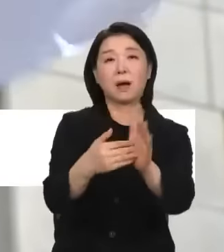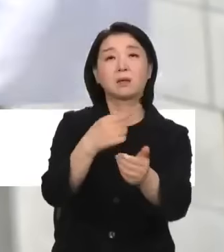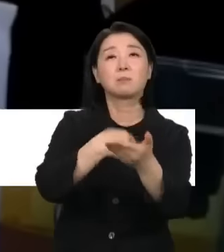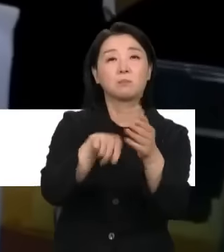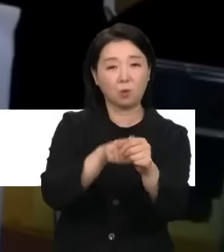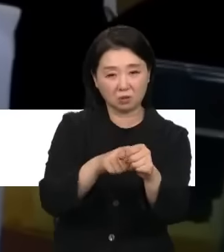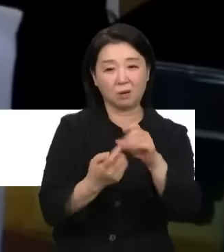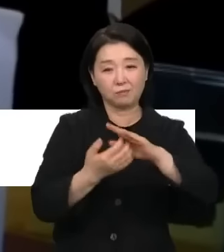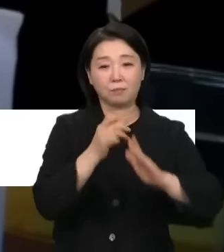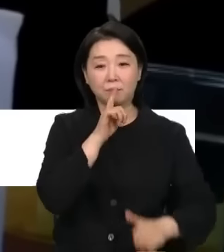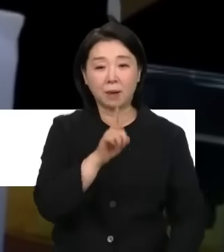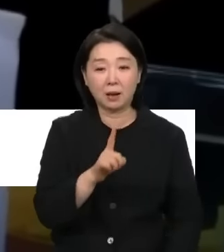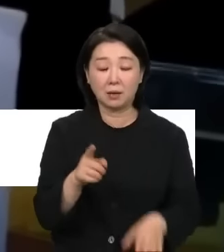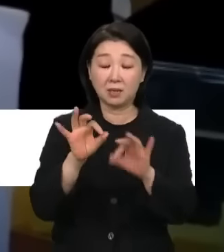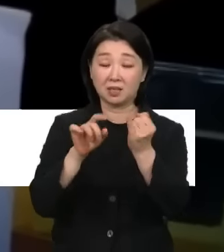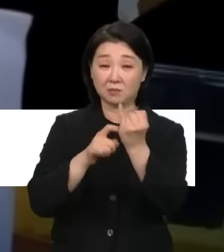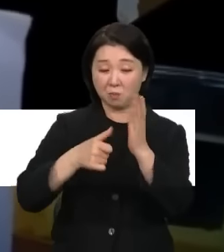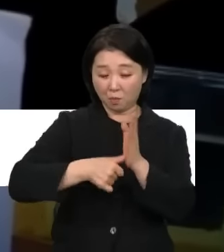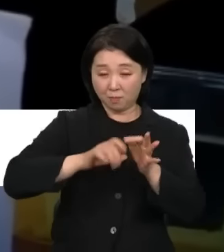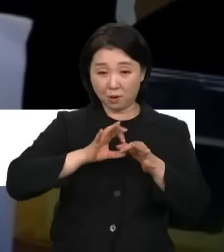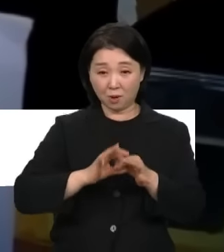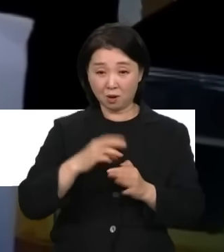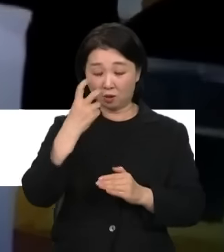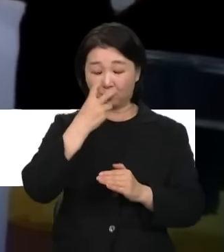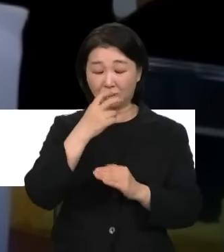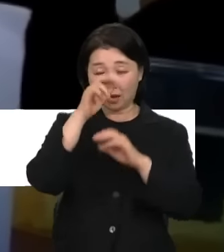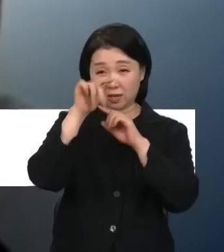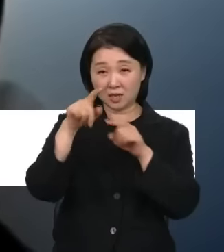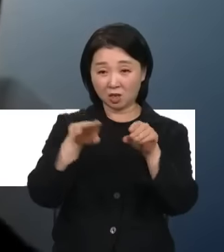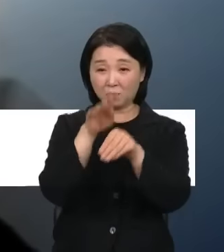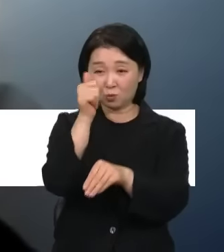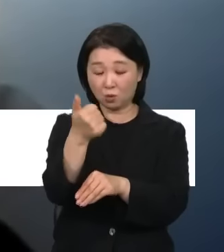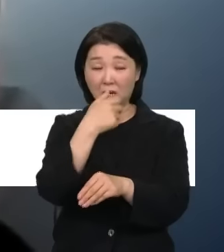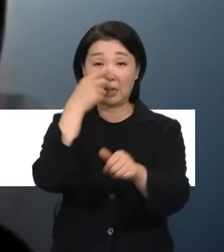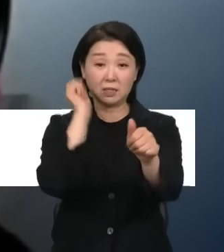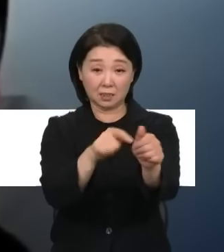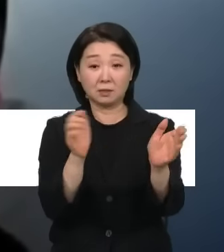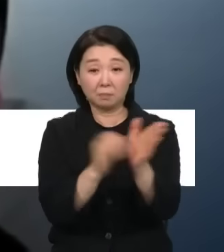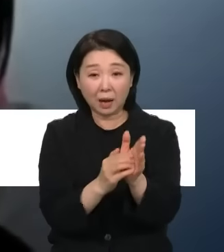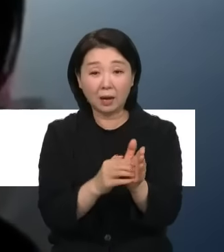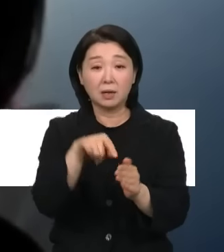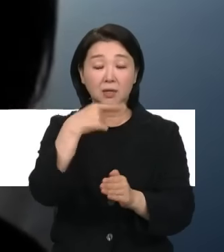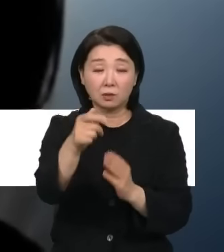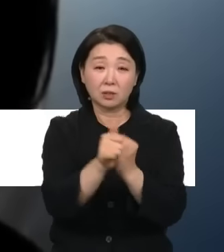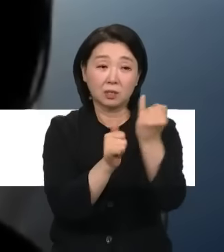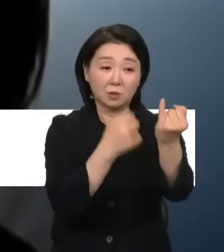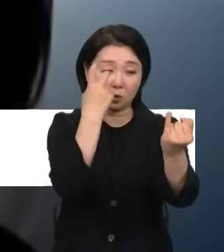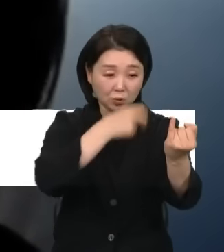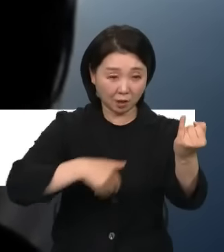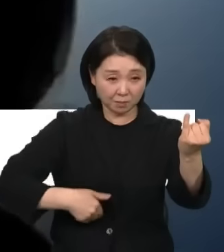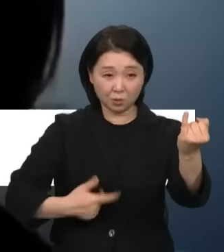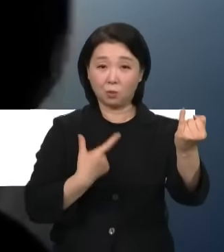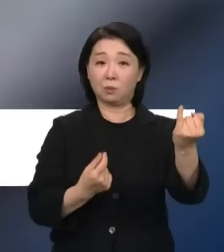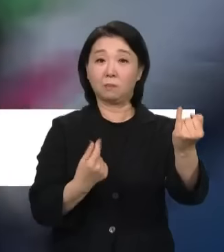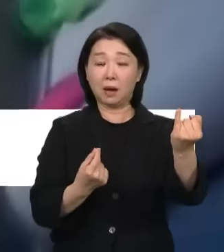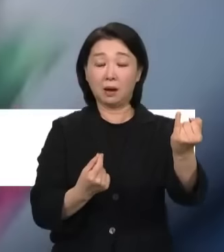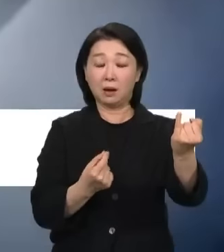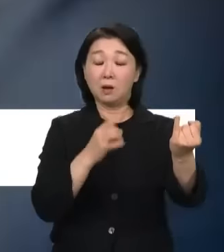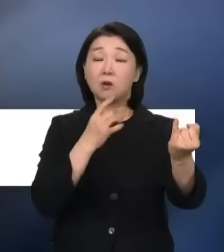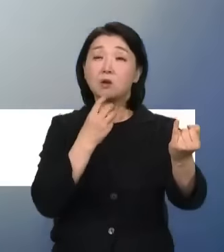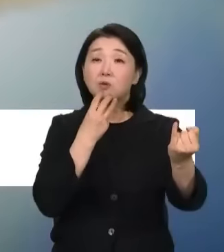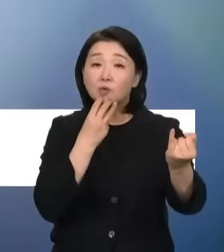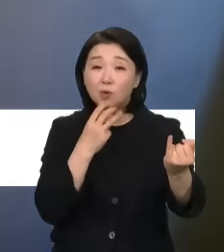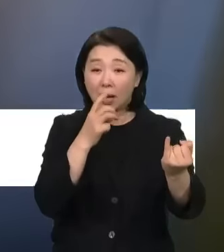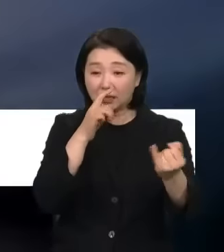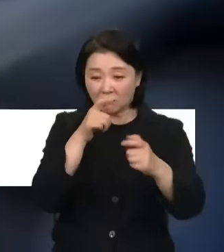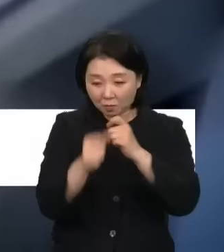주장합니다. 김 여사 명품백 사건 수사를 이원석 검찰총장이 지시한 뒤 김 여사 조사가 필요하다는 입장이었던 중앙지검